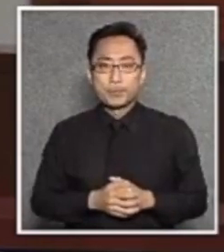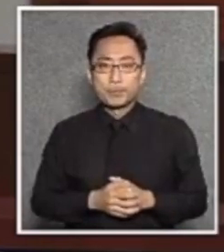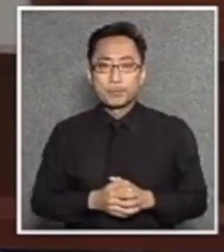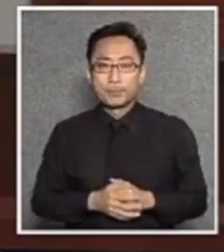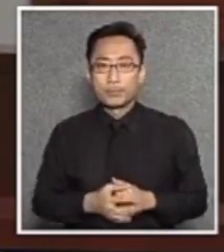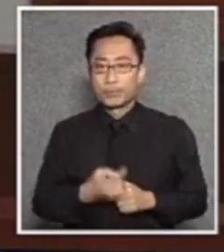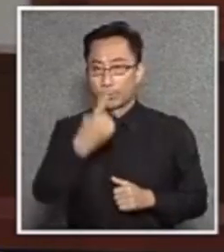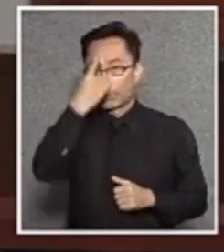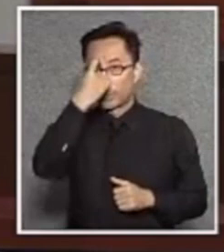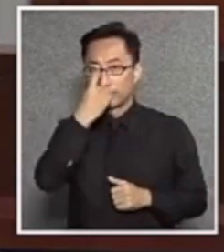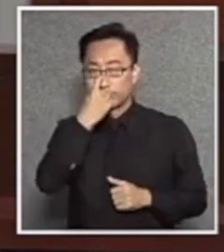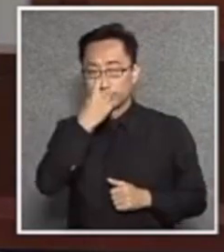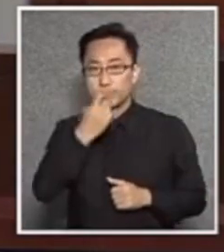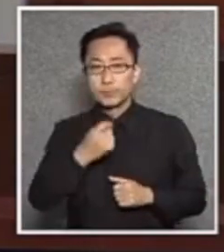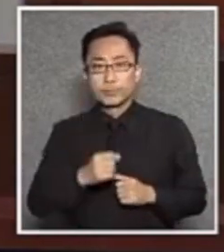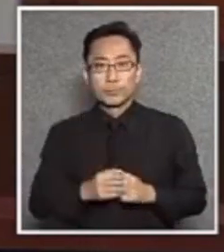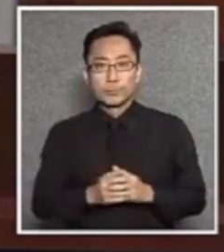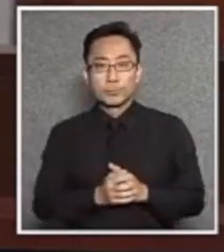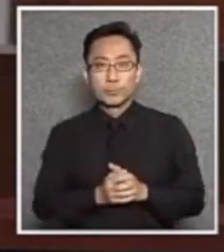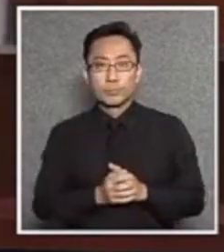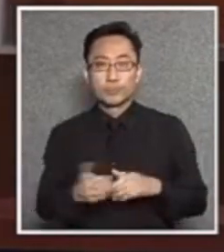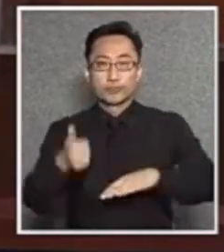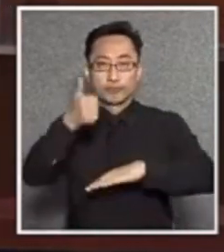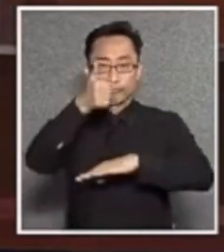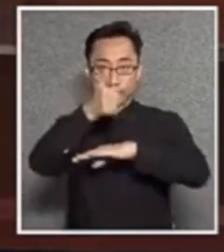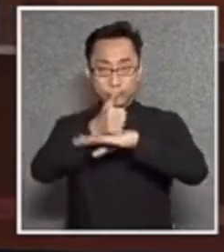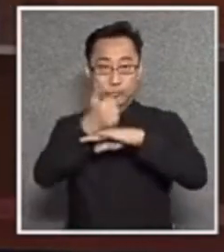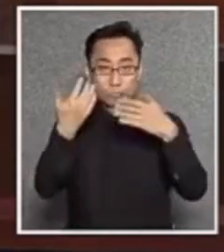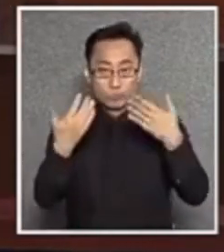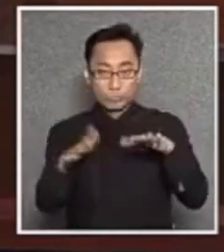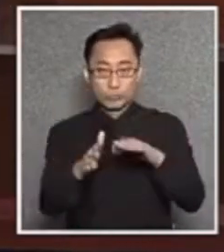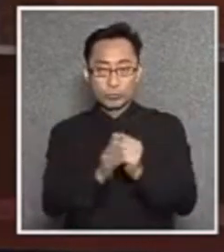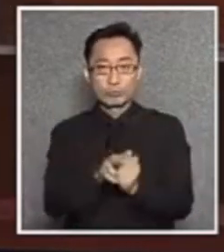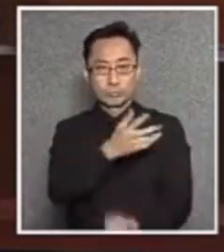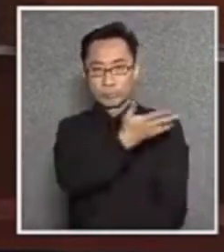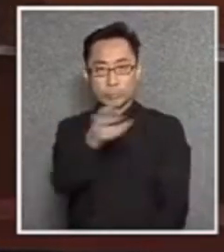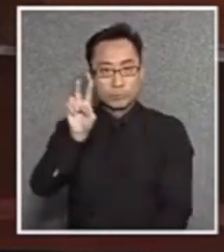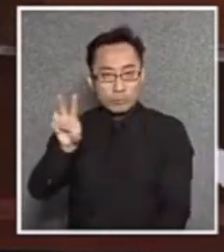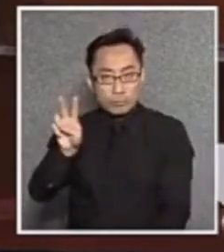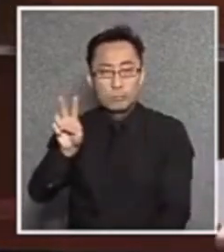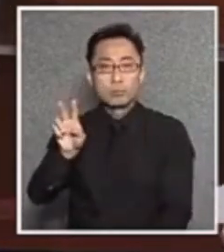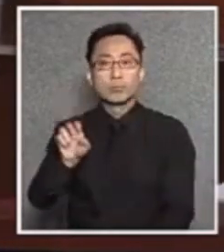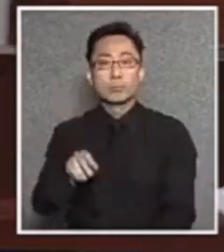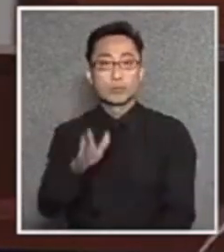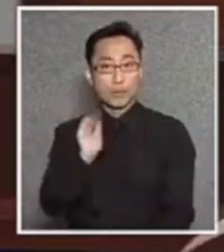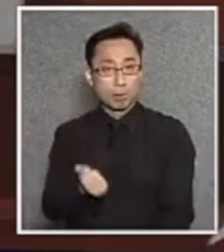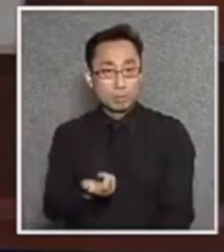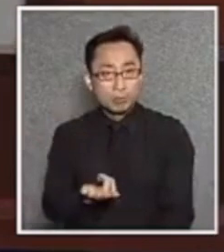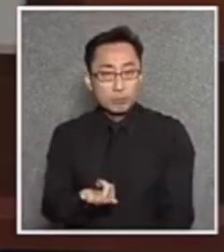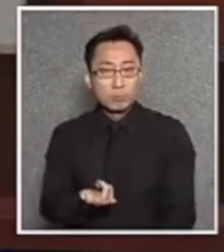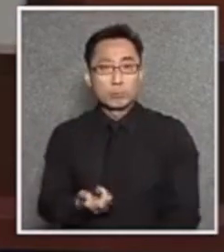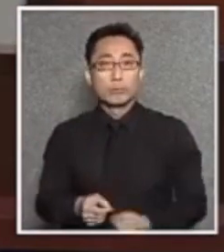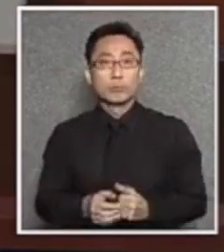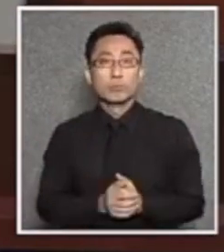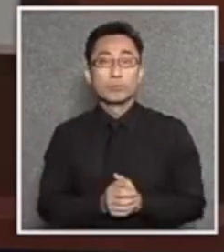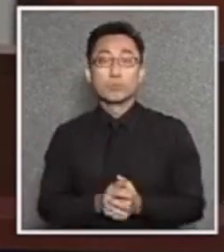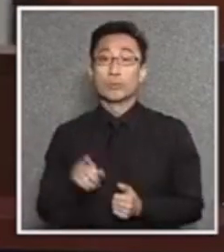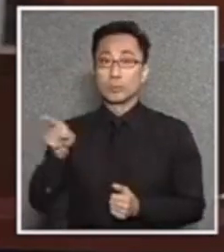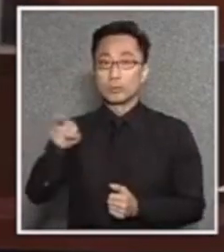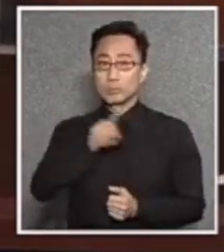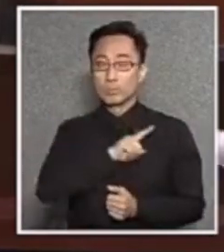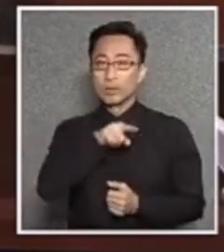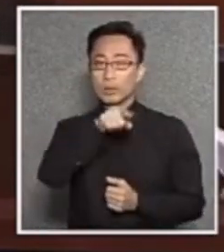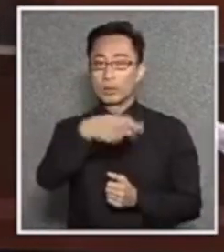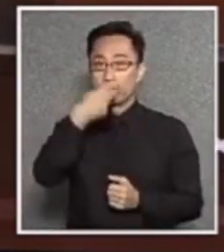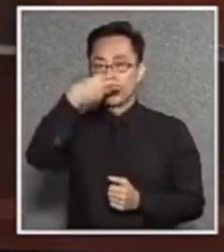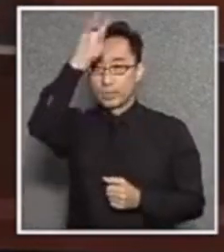梁振英上台之後，大家睇到係咪？佢究竟喺呢件事上